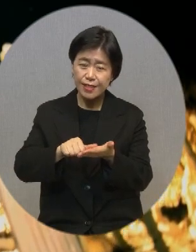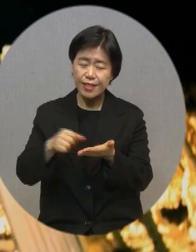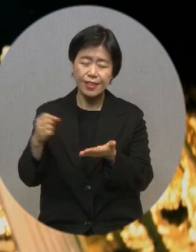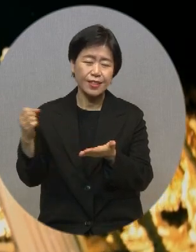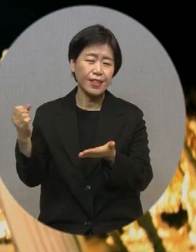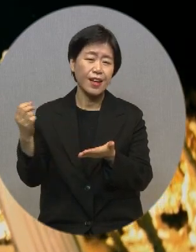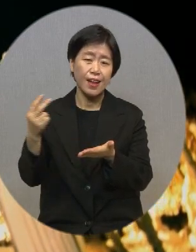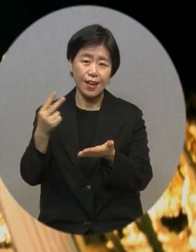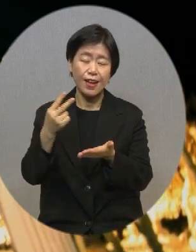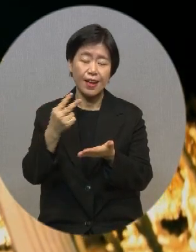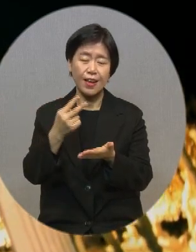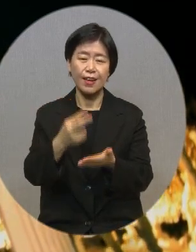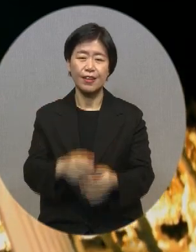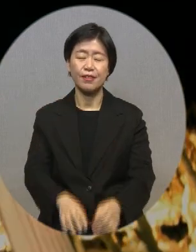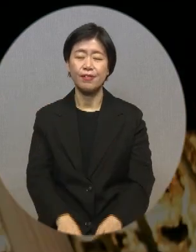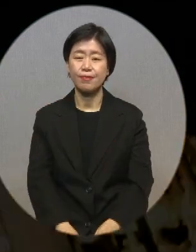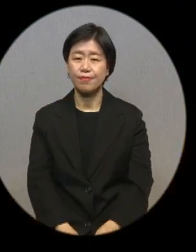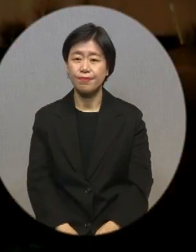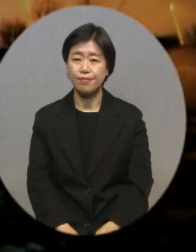지워버리